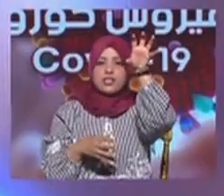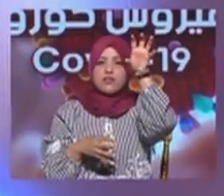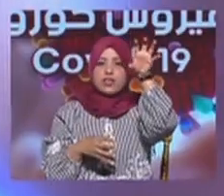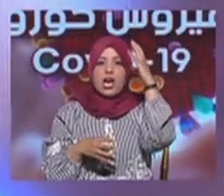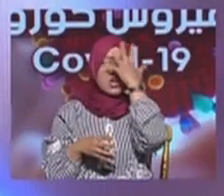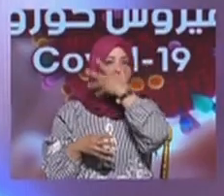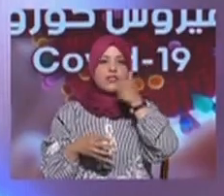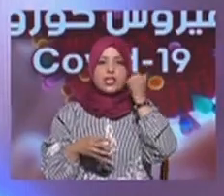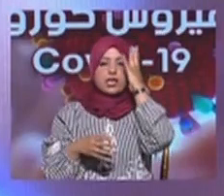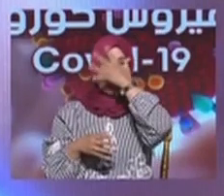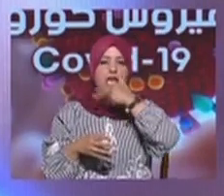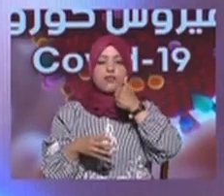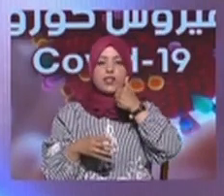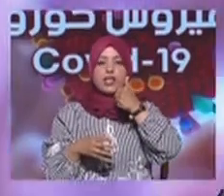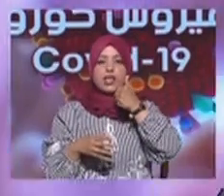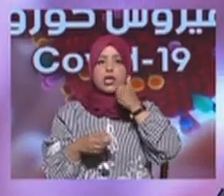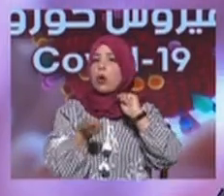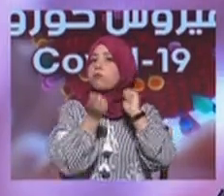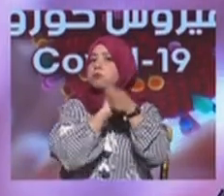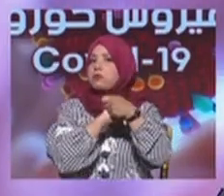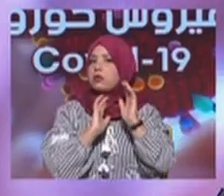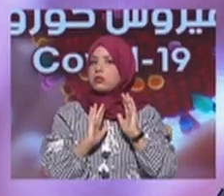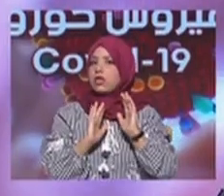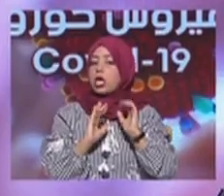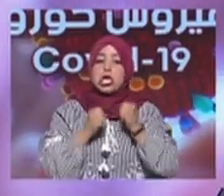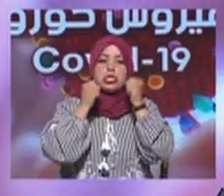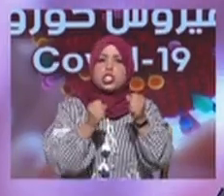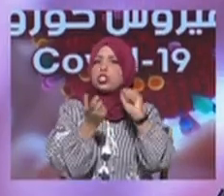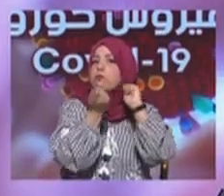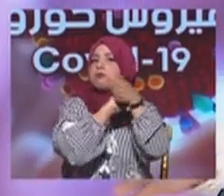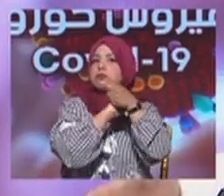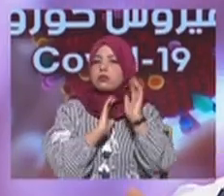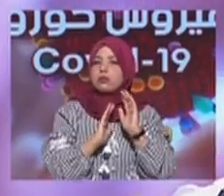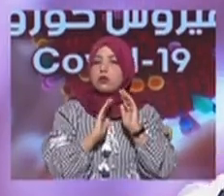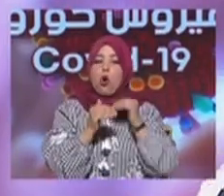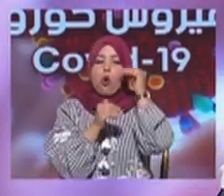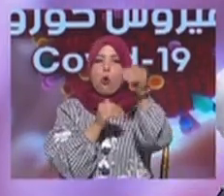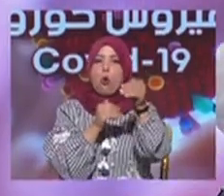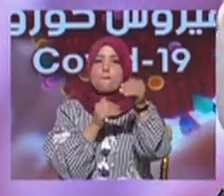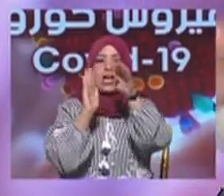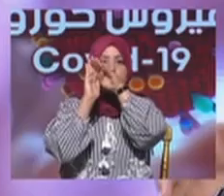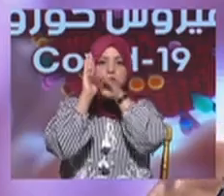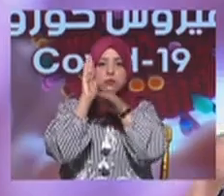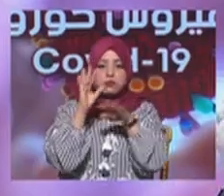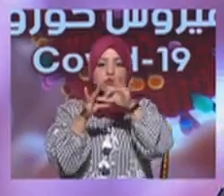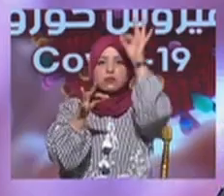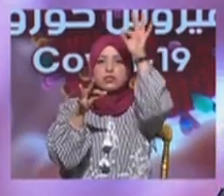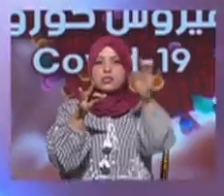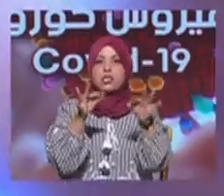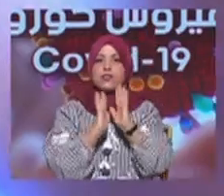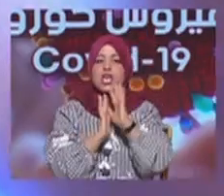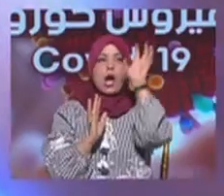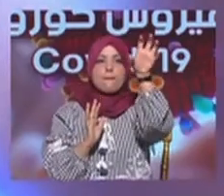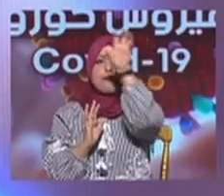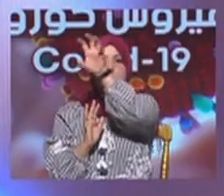ينجم يعمل تحول ينجم وينجم يعمل والوارد عليه فيروس وبعد نعطيه دراسات أخرى على كل قارة شنو هي سبيسيفيسيتي نتاعها